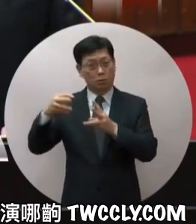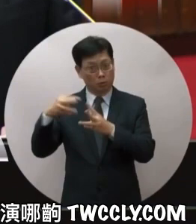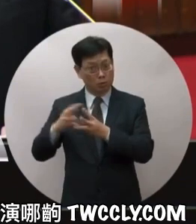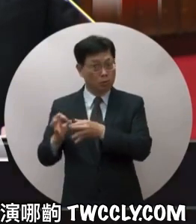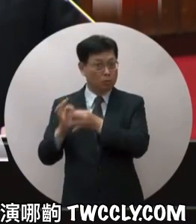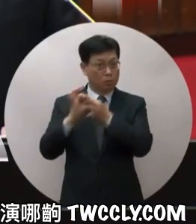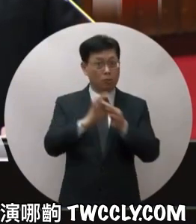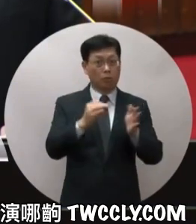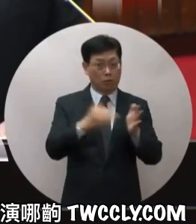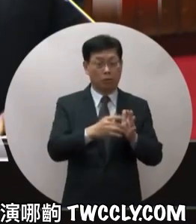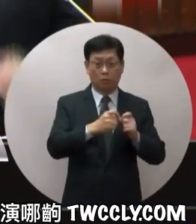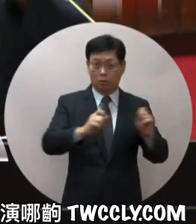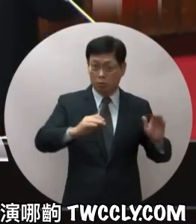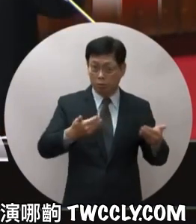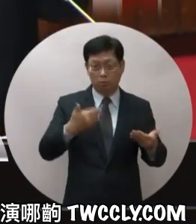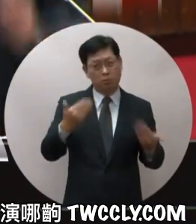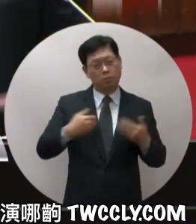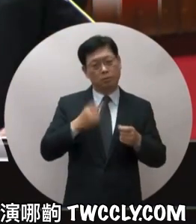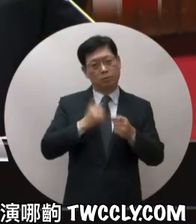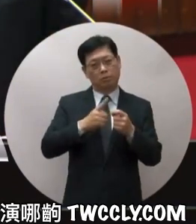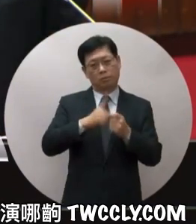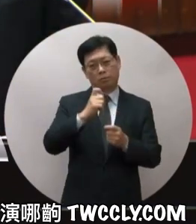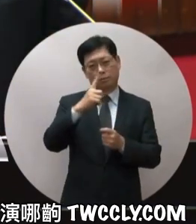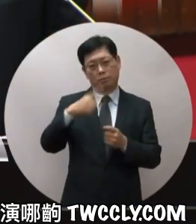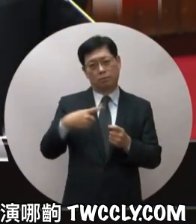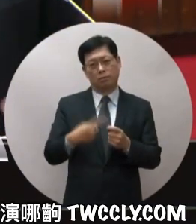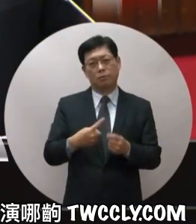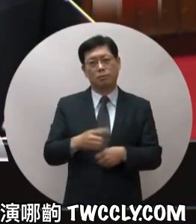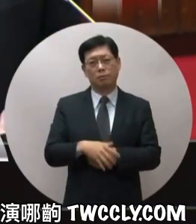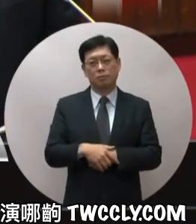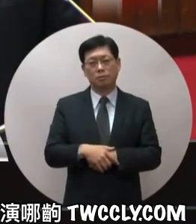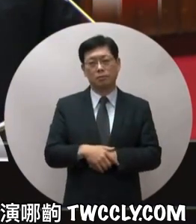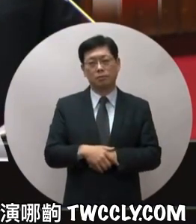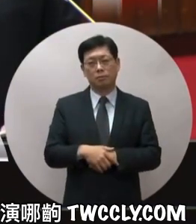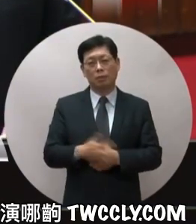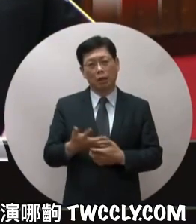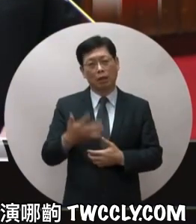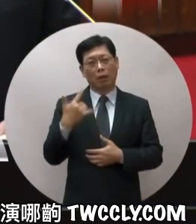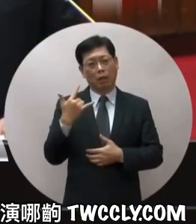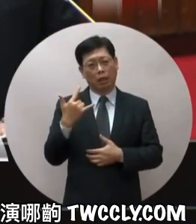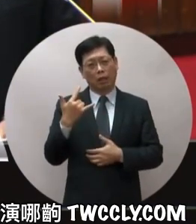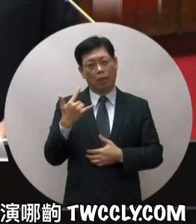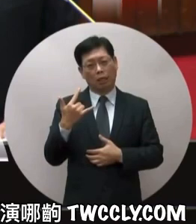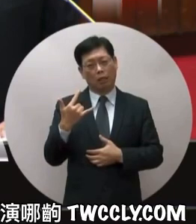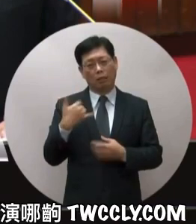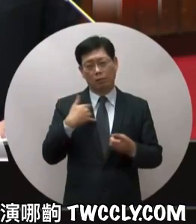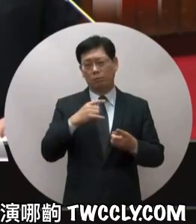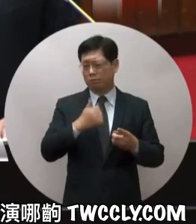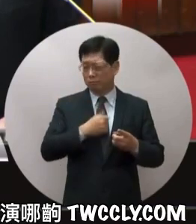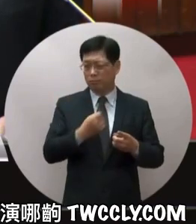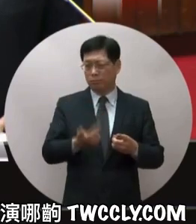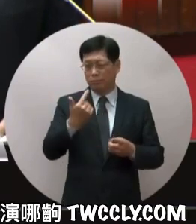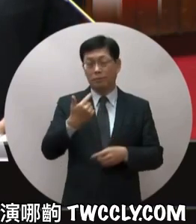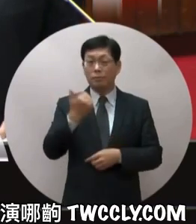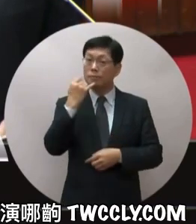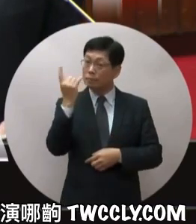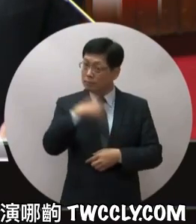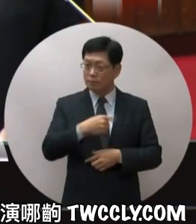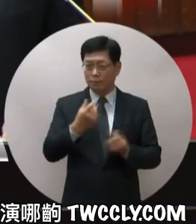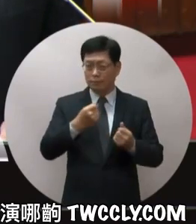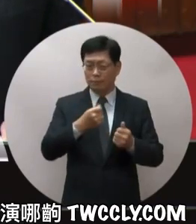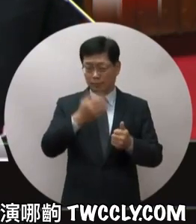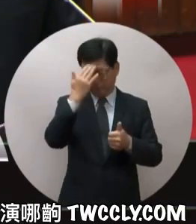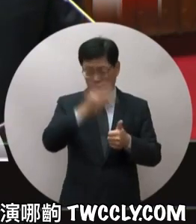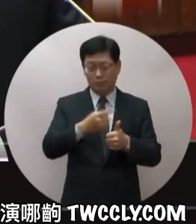所謂的恆春還要再11年議長真的啦我們都在跟時間賽跑這個可不可以請我們